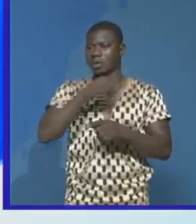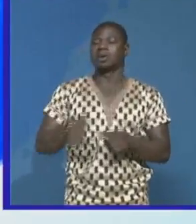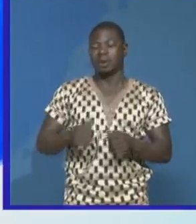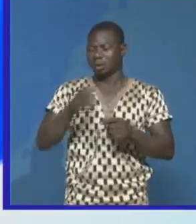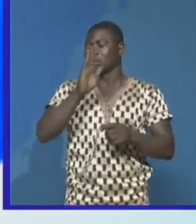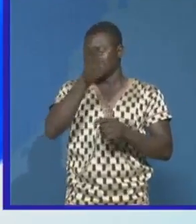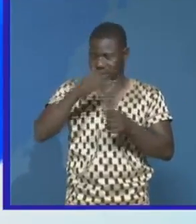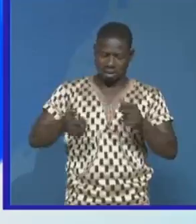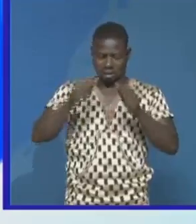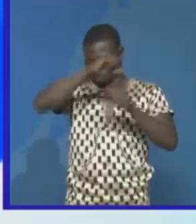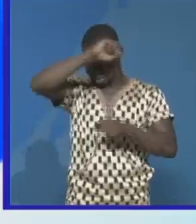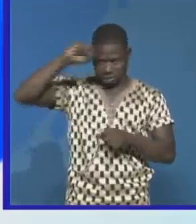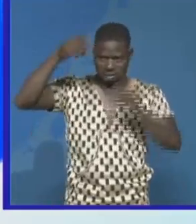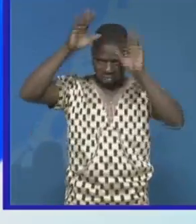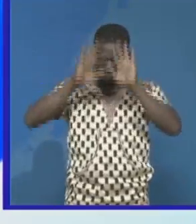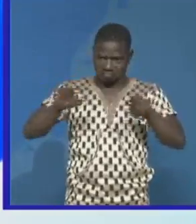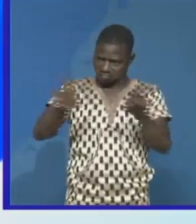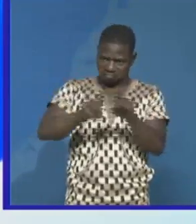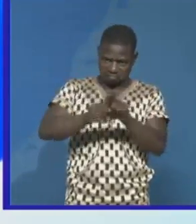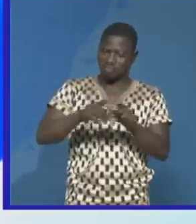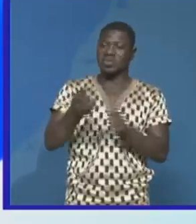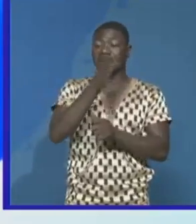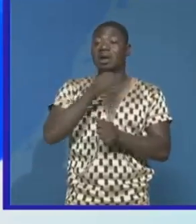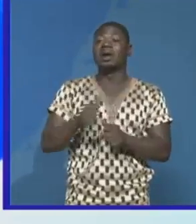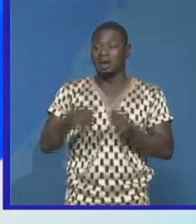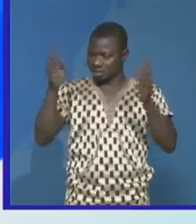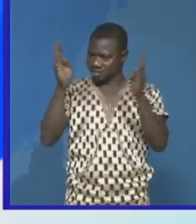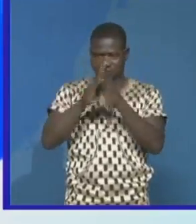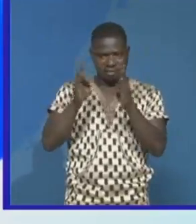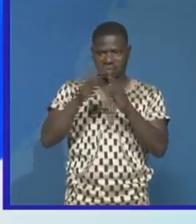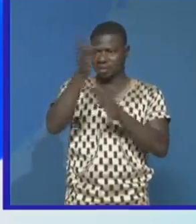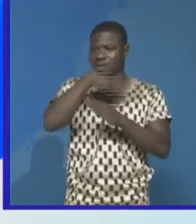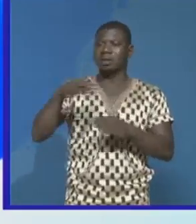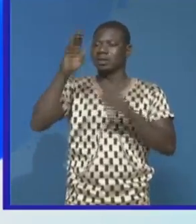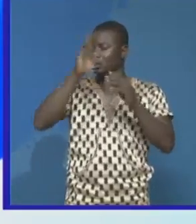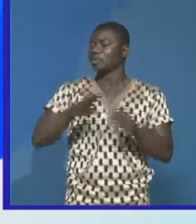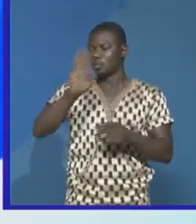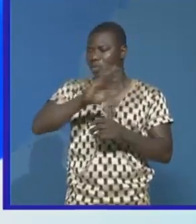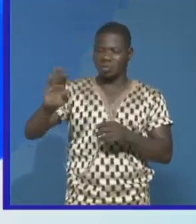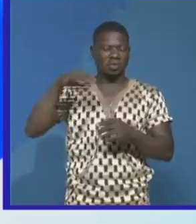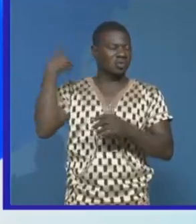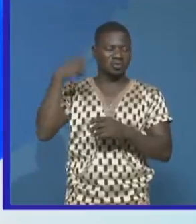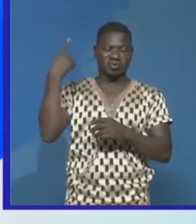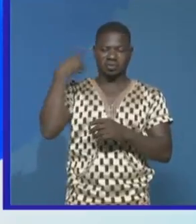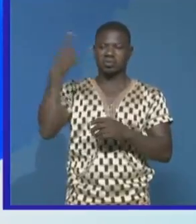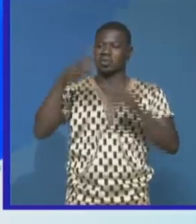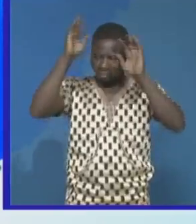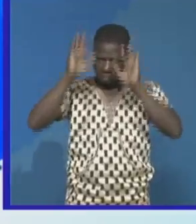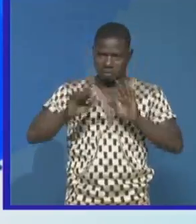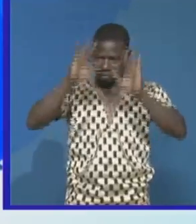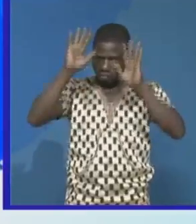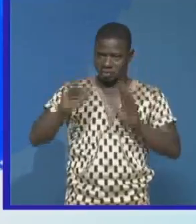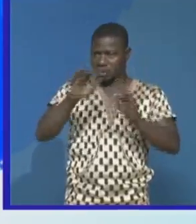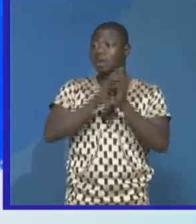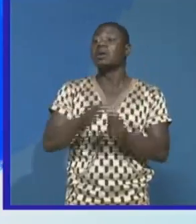ressemblent. La ville de Sia, très bien arrosée à chaque saison pluvieuse et conséquence de ce trop-plein d'eau, des voies dans